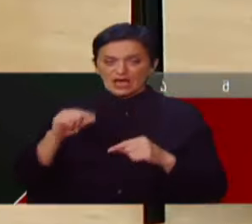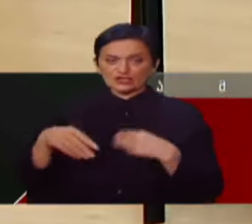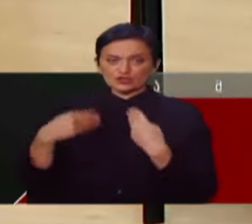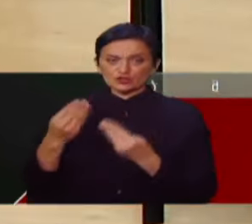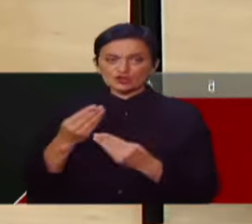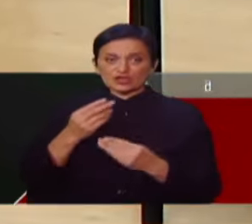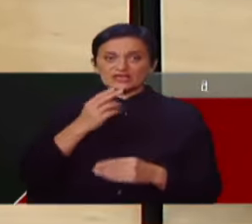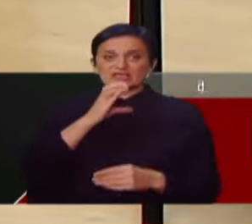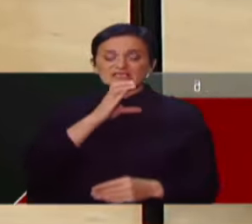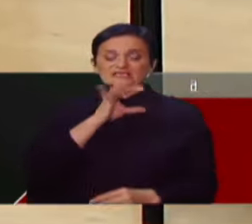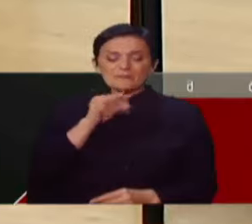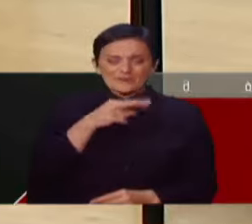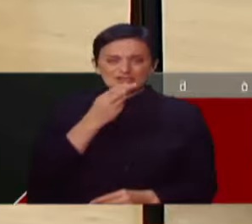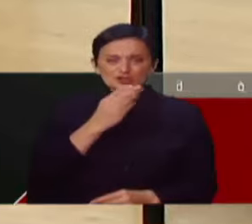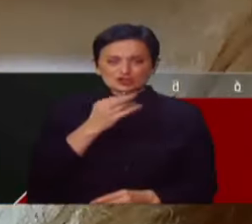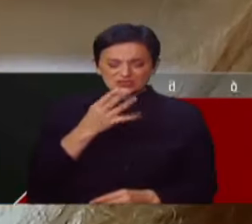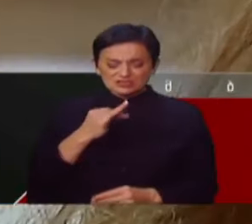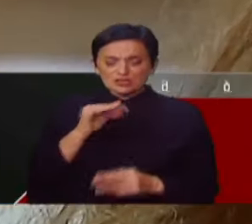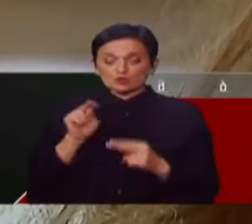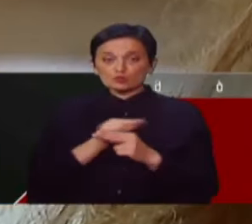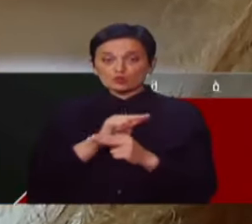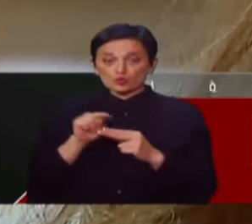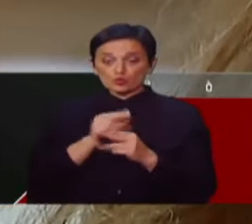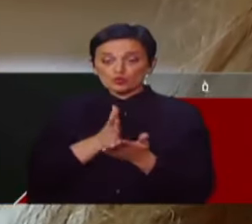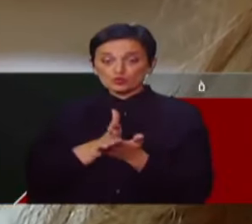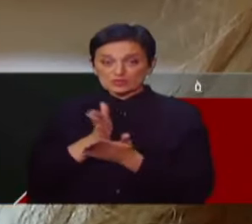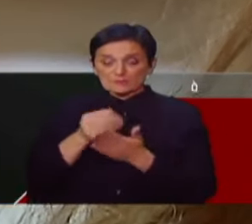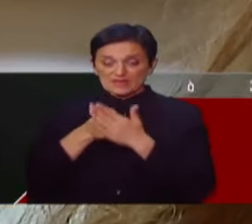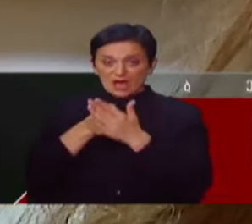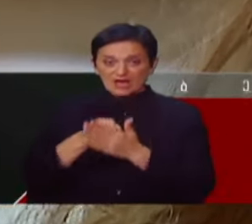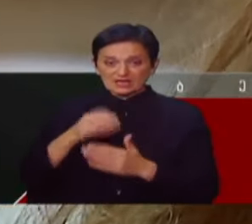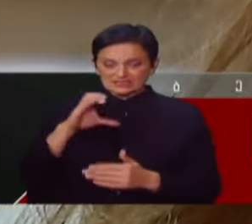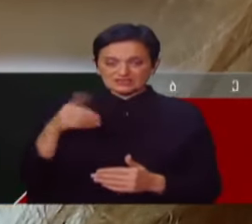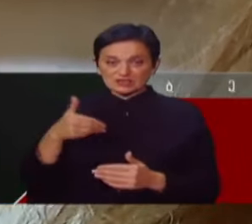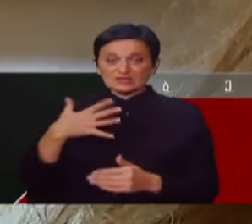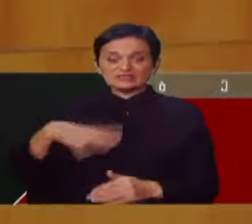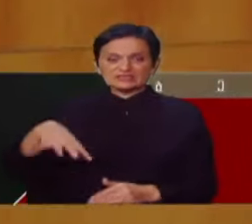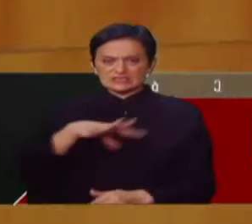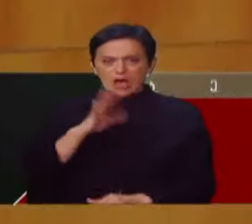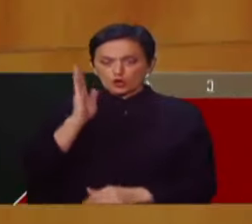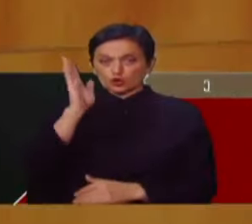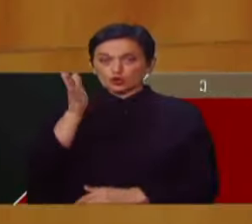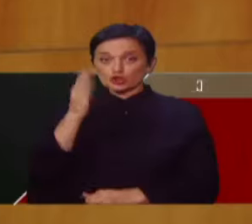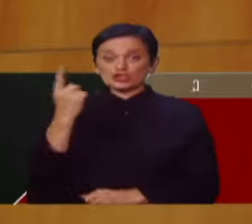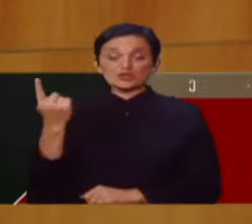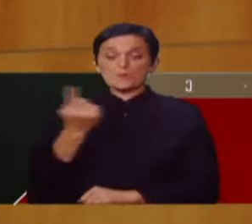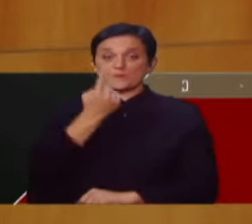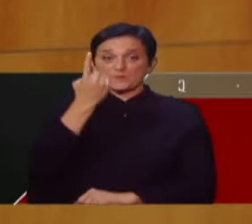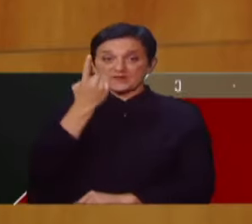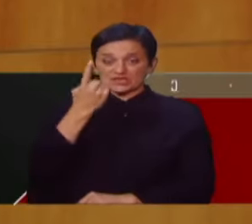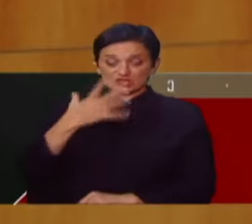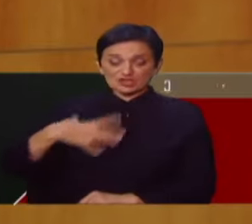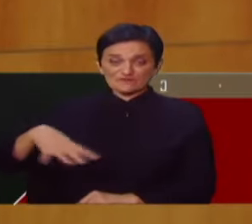რომელიც შიცის და C ჰეპატიტის მკურნალობის მიმართულებით ქვეყანამ მიაღწია. საქართველო იქნება პირველი